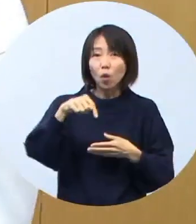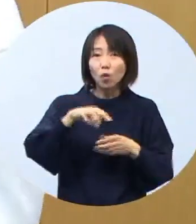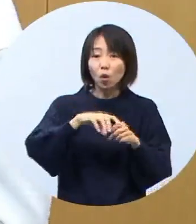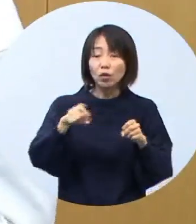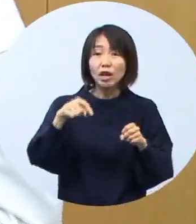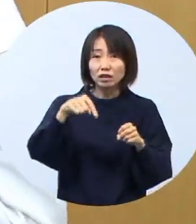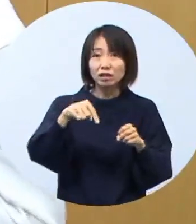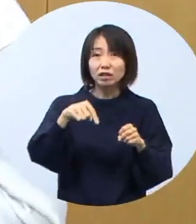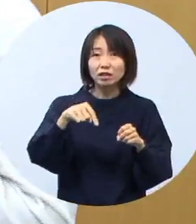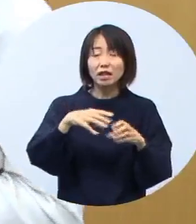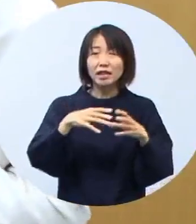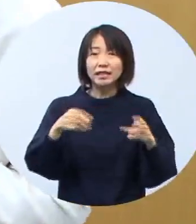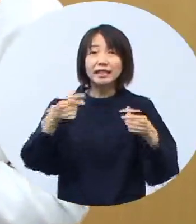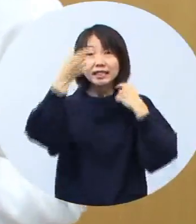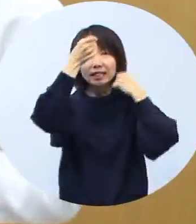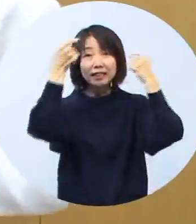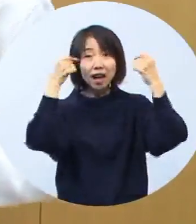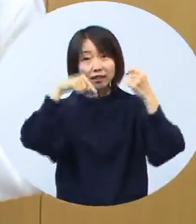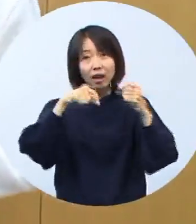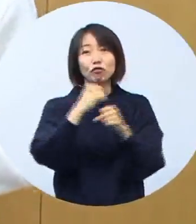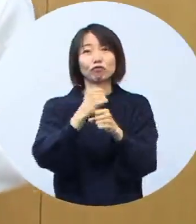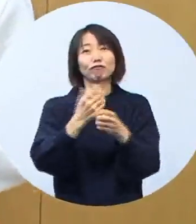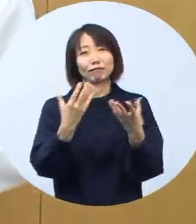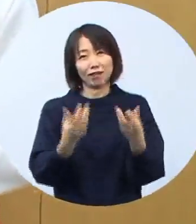日大で作っているものなんですね。 はい、